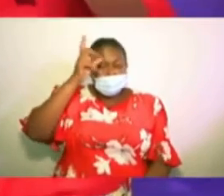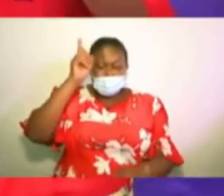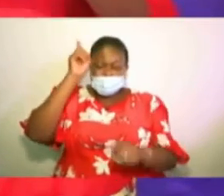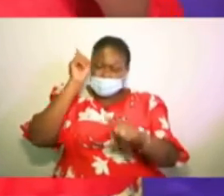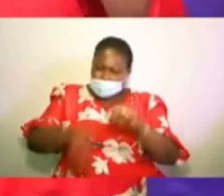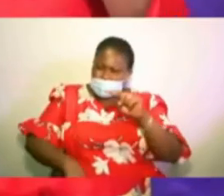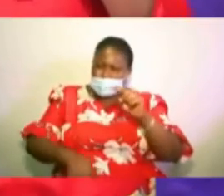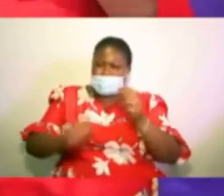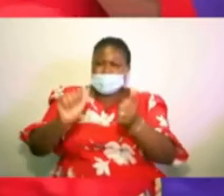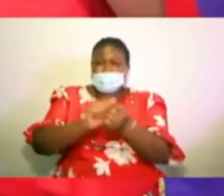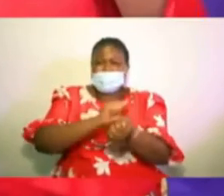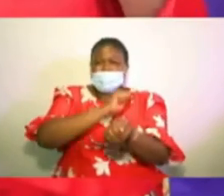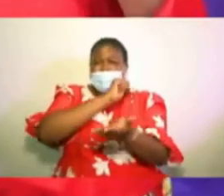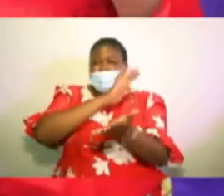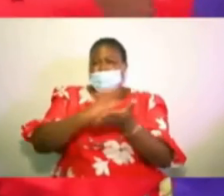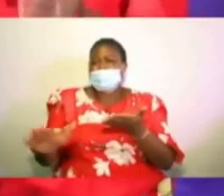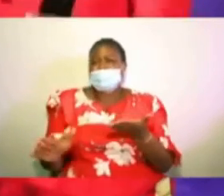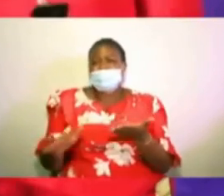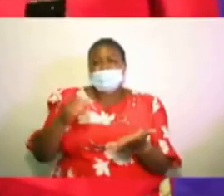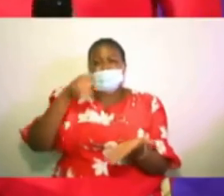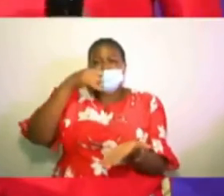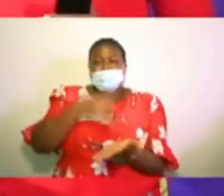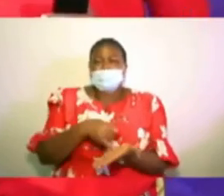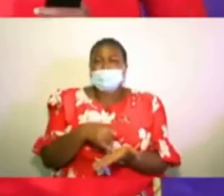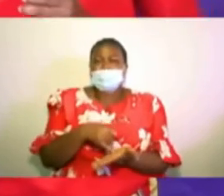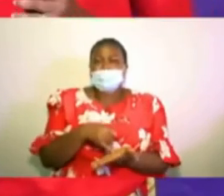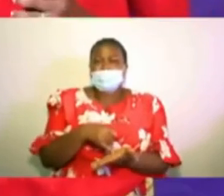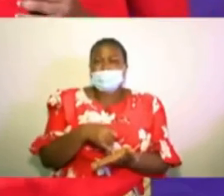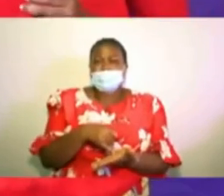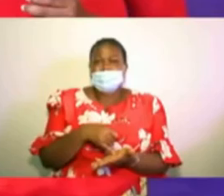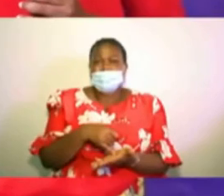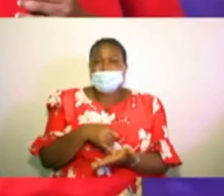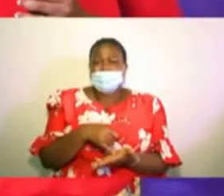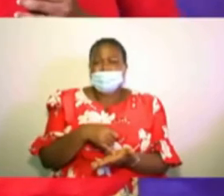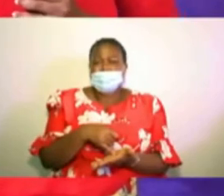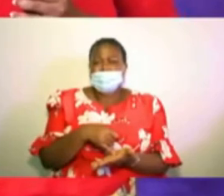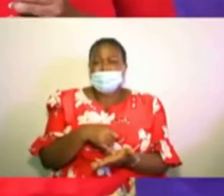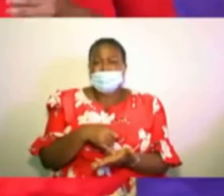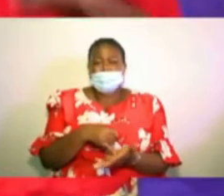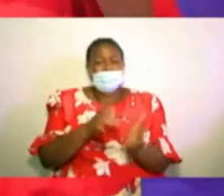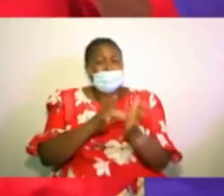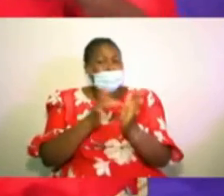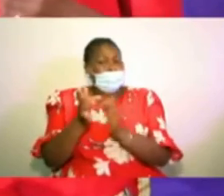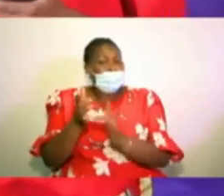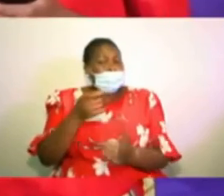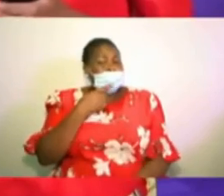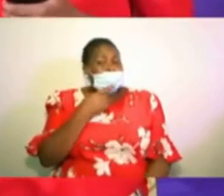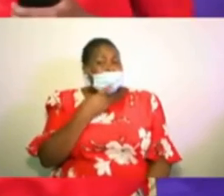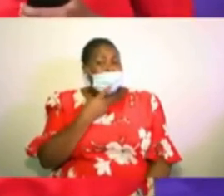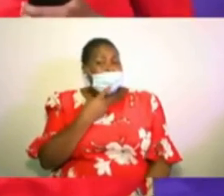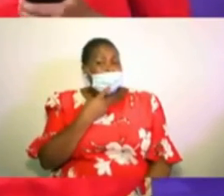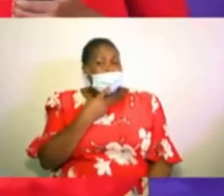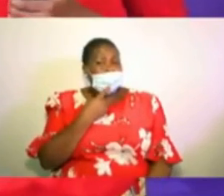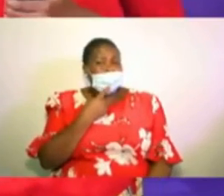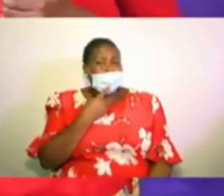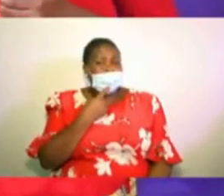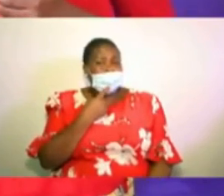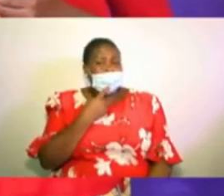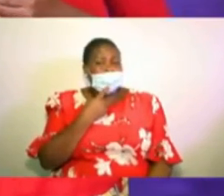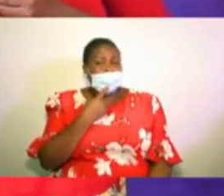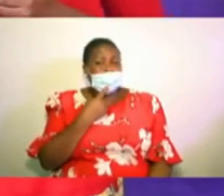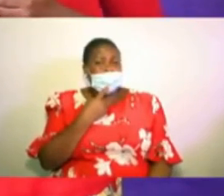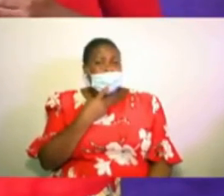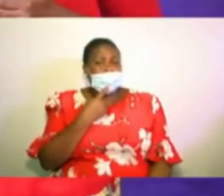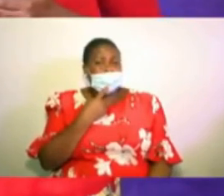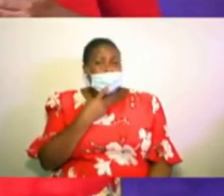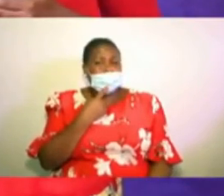les portes des enfers ne prévaudront pas dessus. He implied. Il voulait dire. Because he